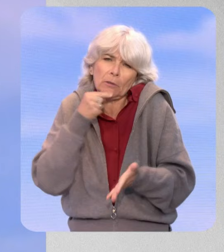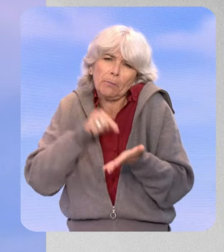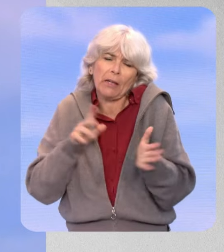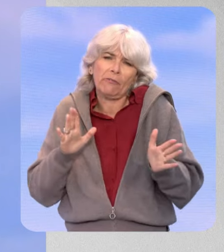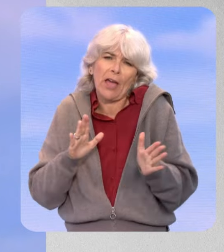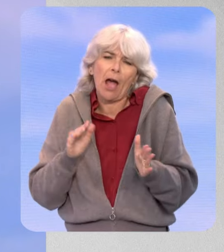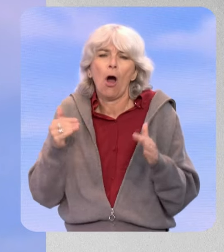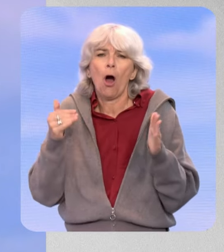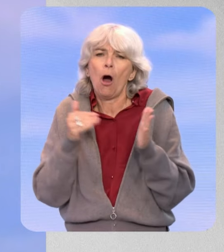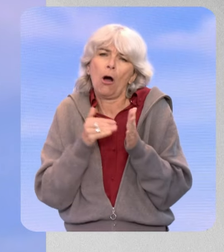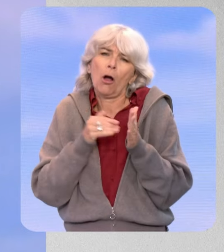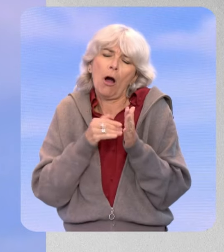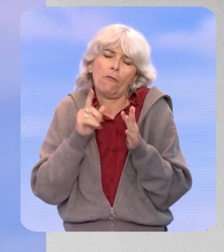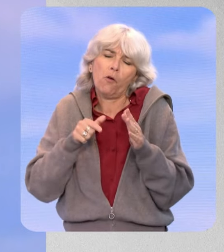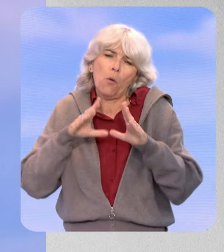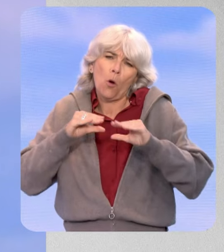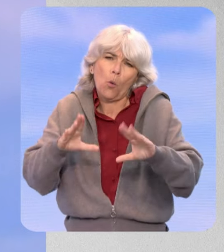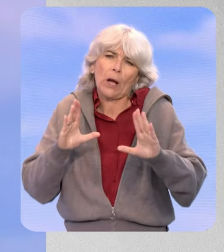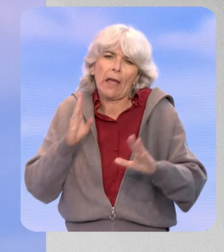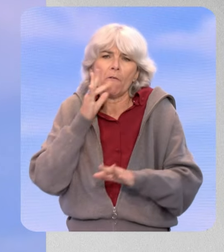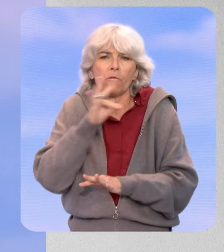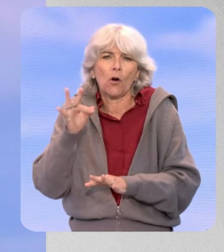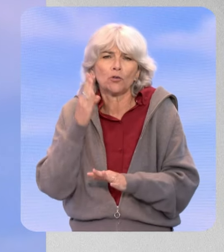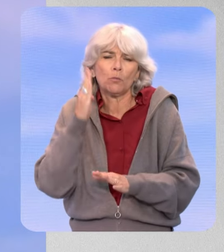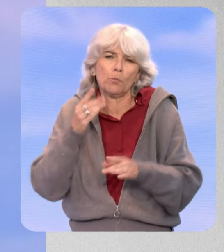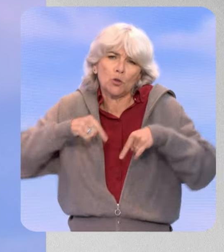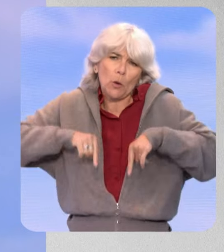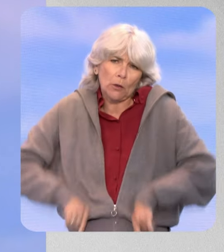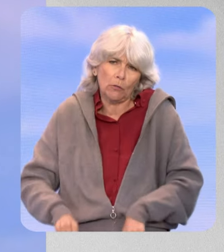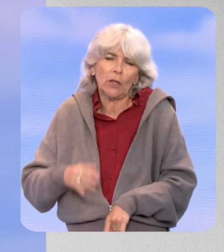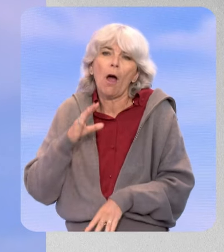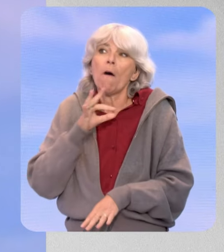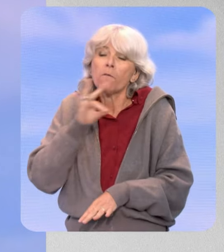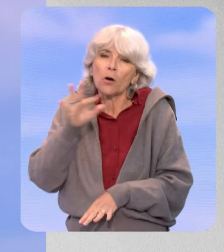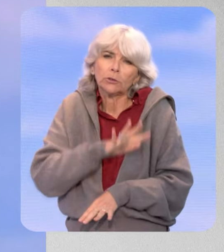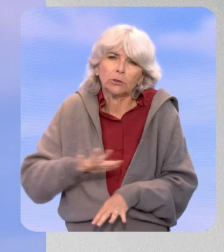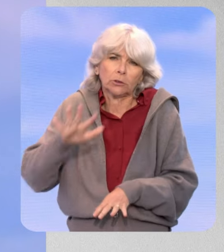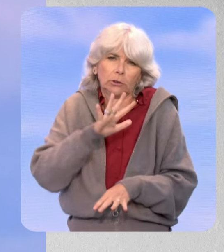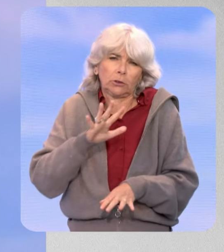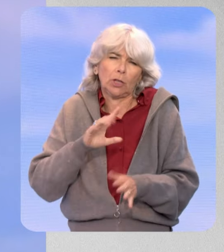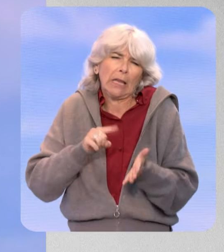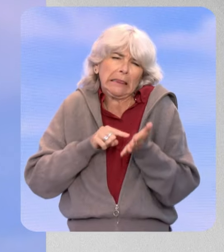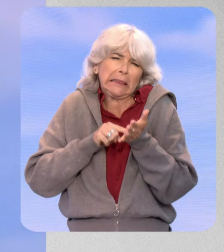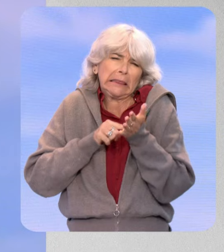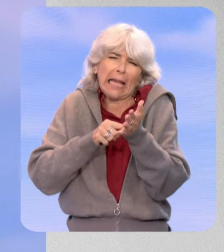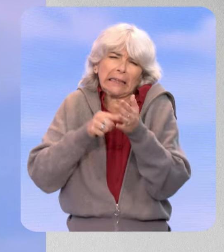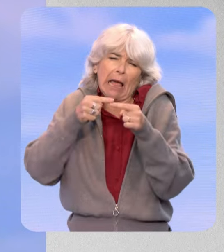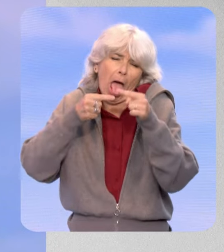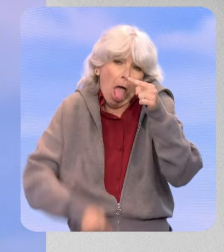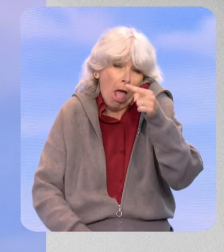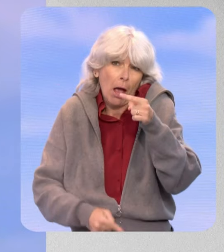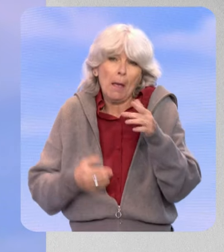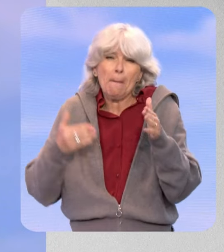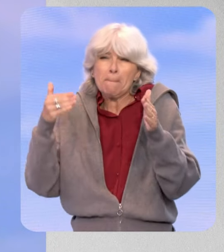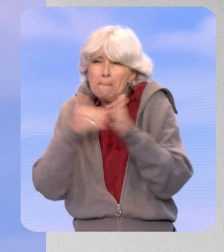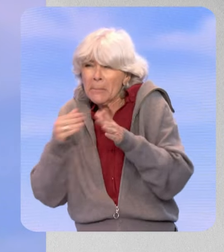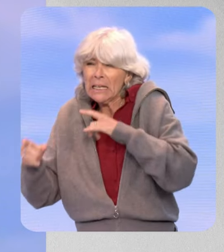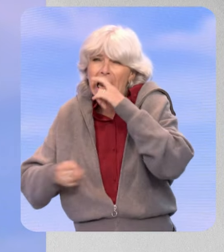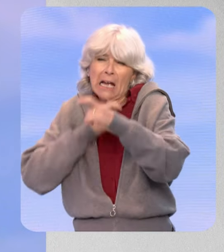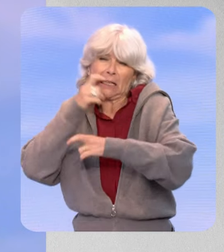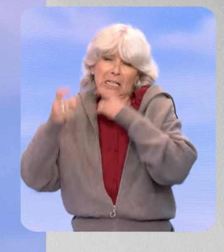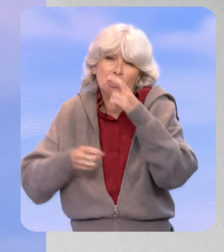Une fois encore, soyons pragmatiques. La France, elle a besoin d'un gouvernement. La France, je le rappelle, elle est surendettée. Chaque jour, c'est 1000 agressions.